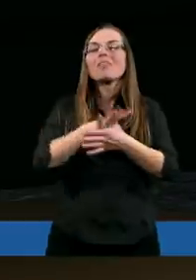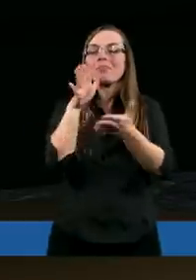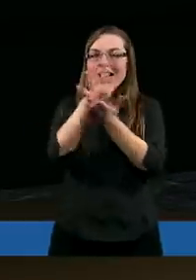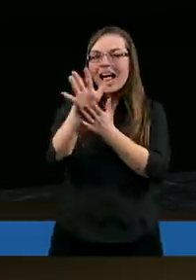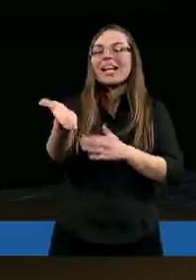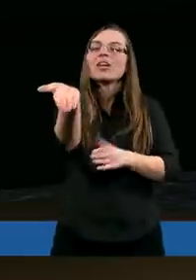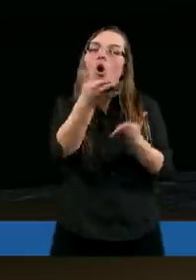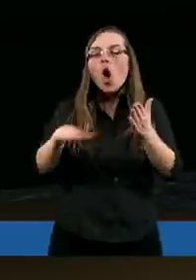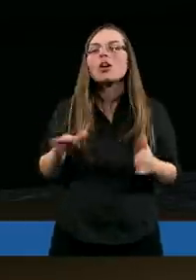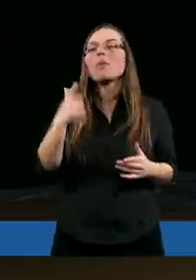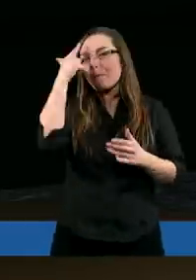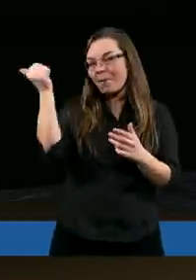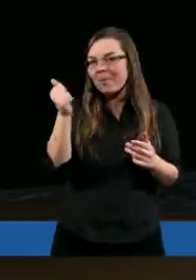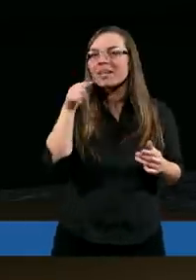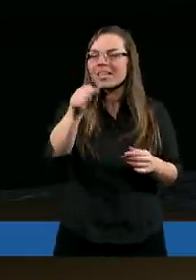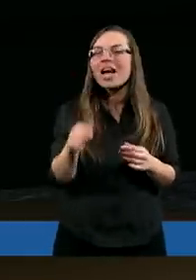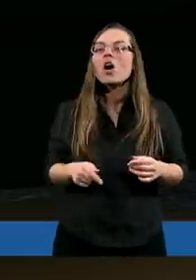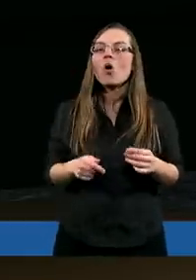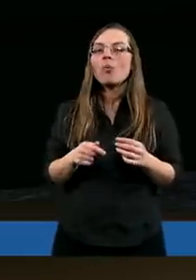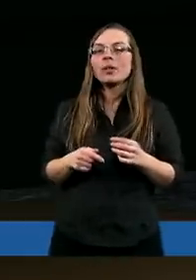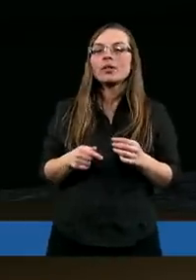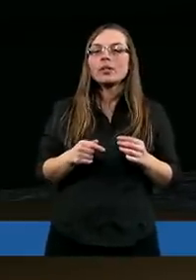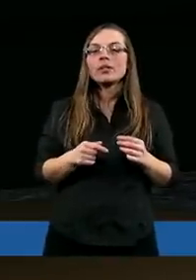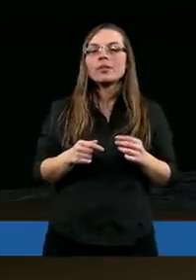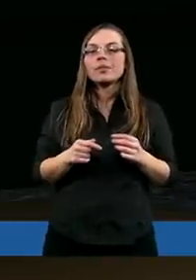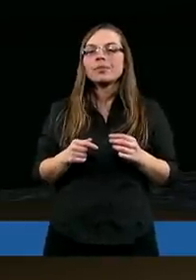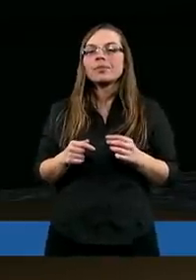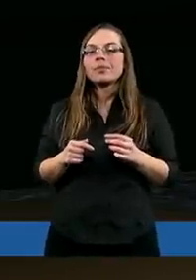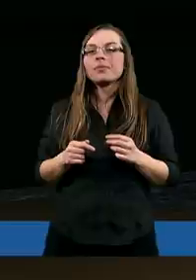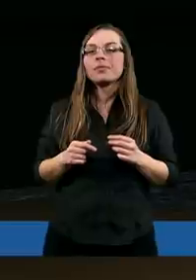15 rozdziału. Pamiętacie ten synod, czy